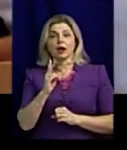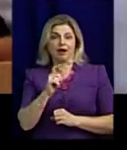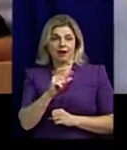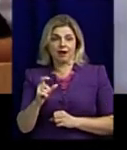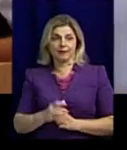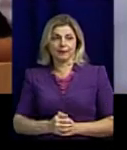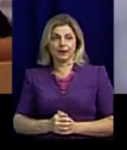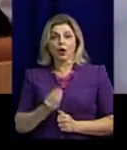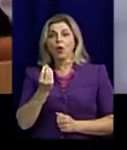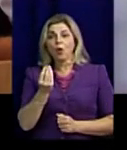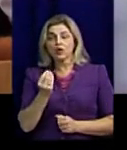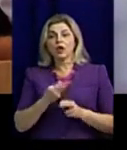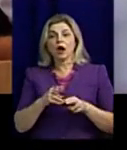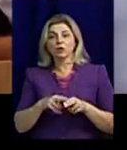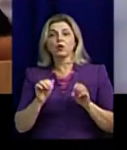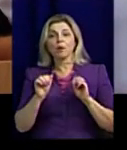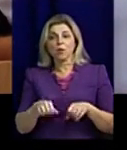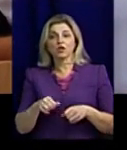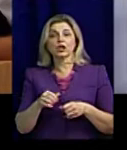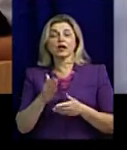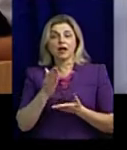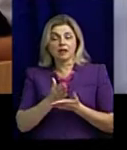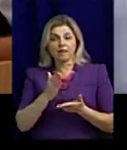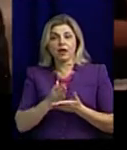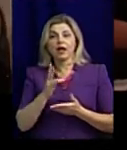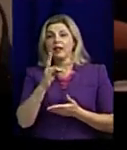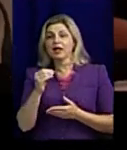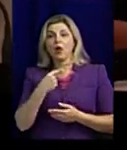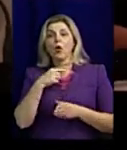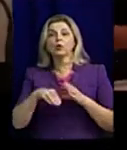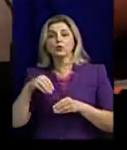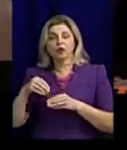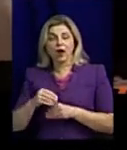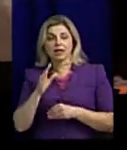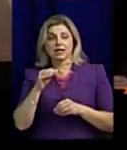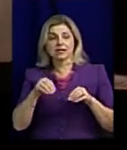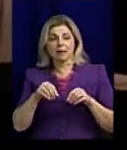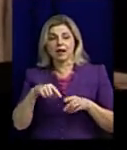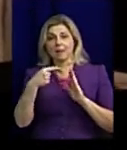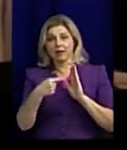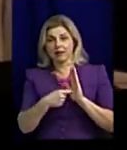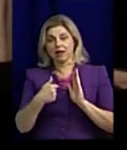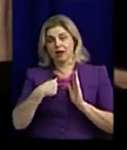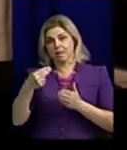господарства. Коштів, які може статися унаслідок неголосування земельних питань. Підписав.